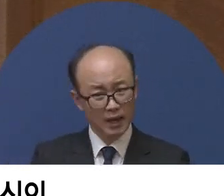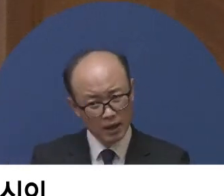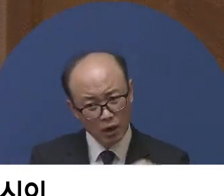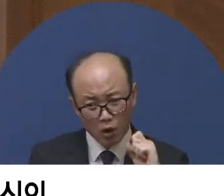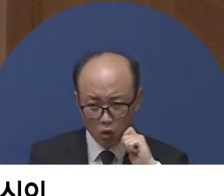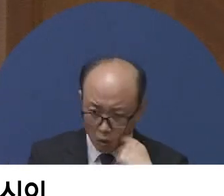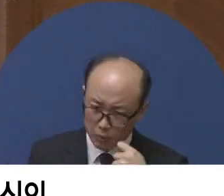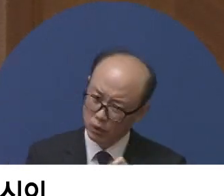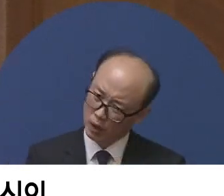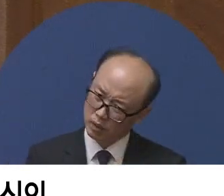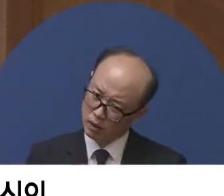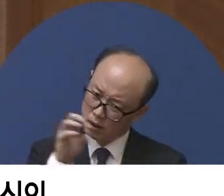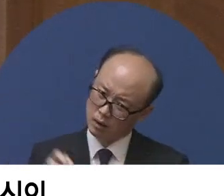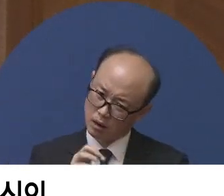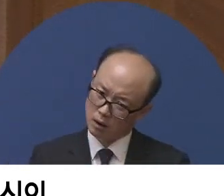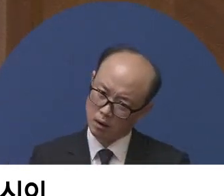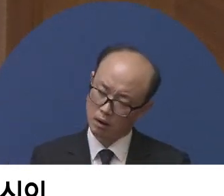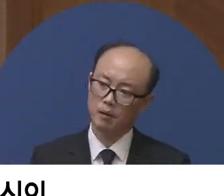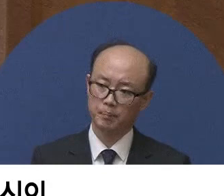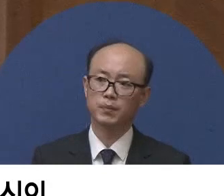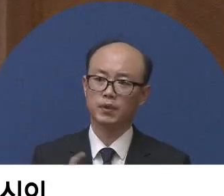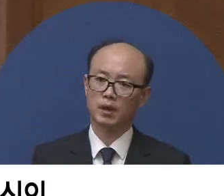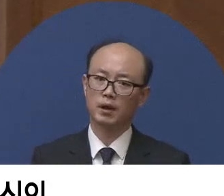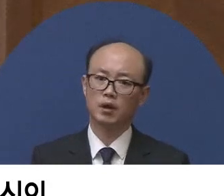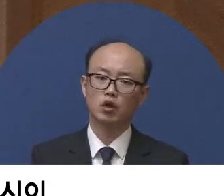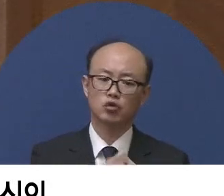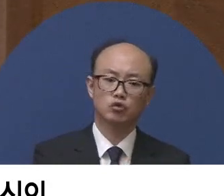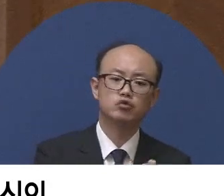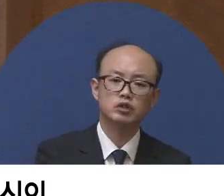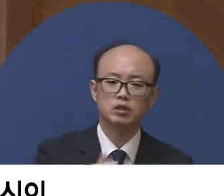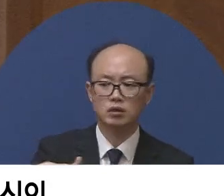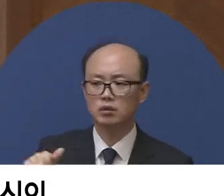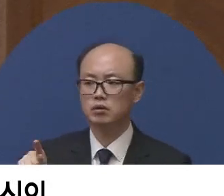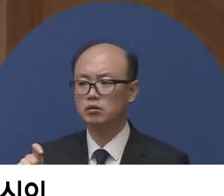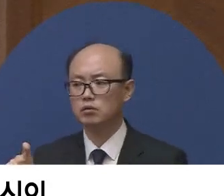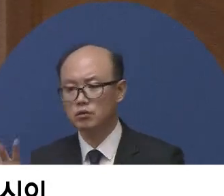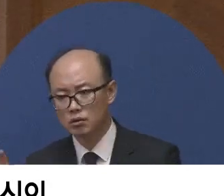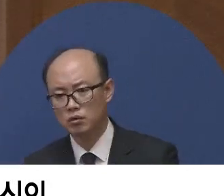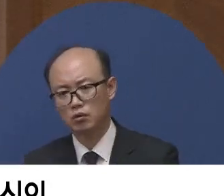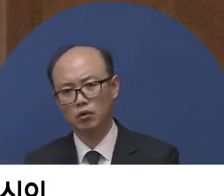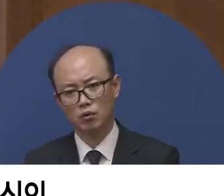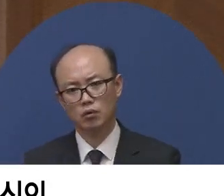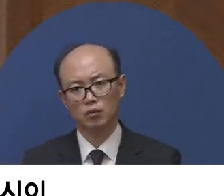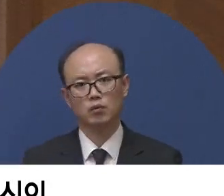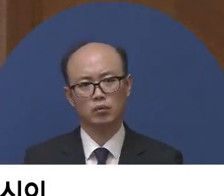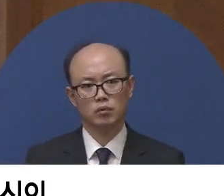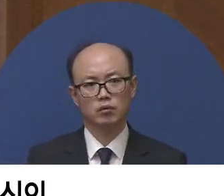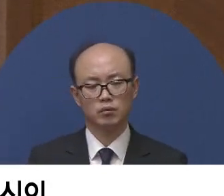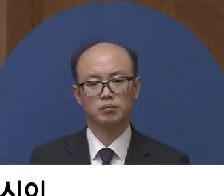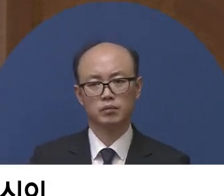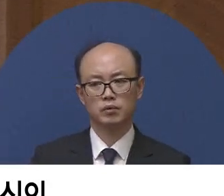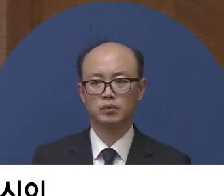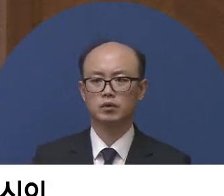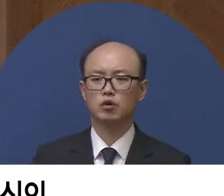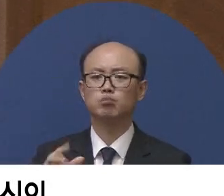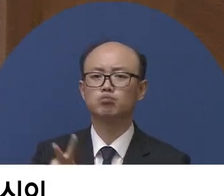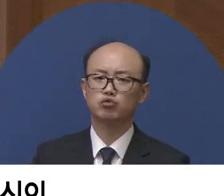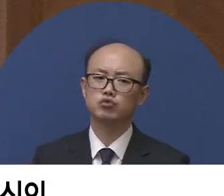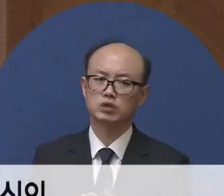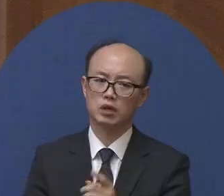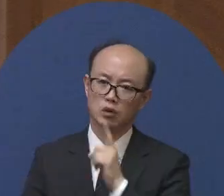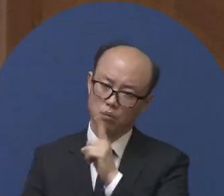미온적 병이 전 지조와 차 강간의 있을 수 있다는 매우 현실적 해상도 해석도 상존하고